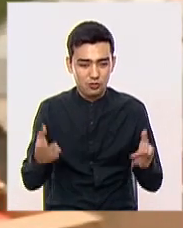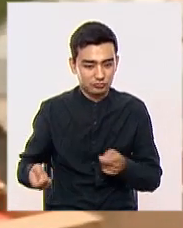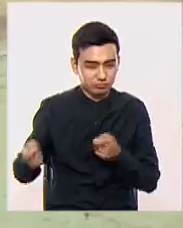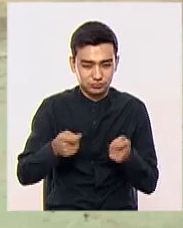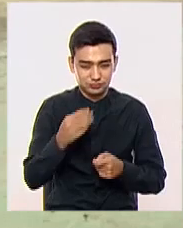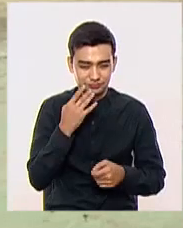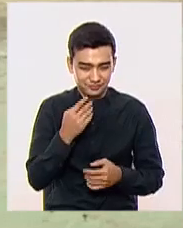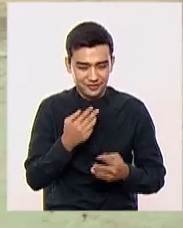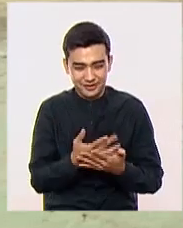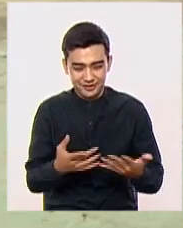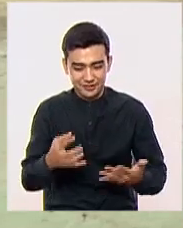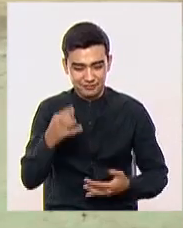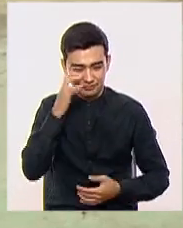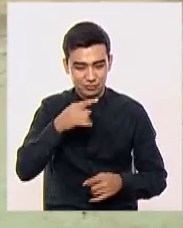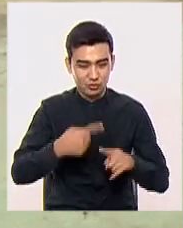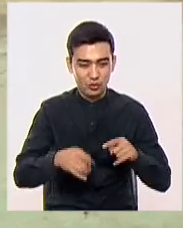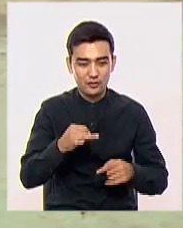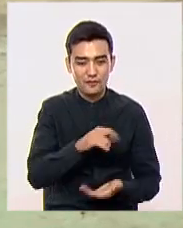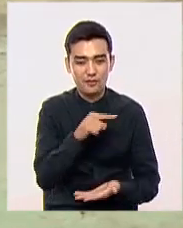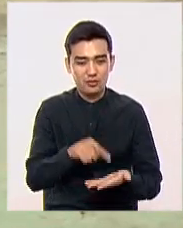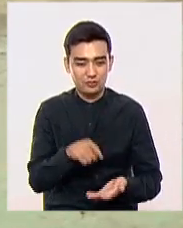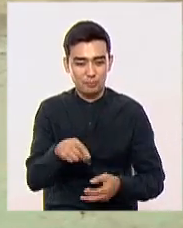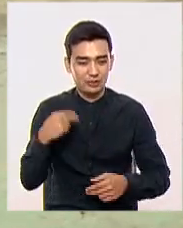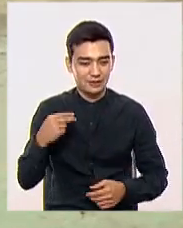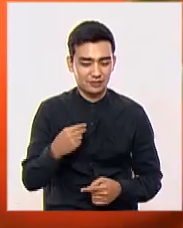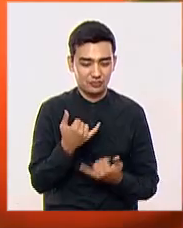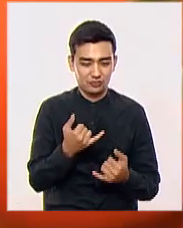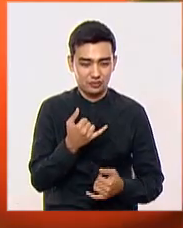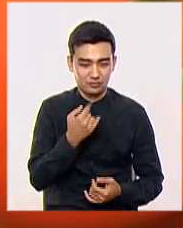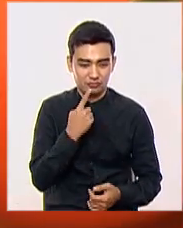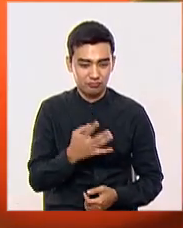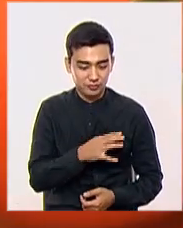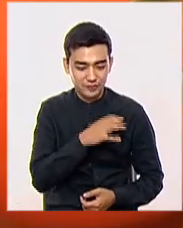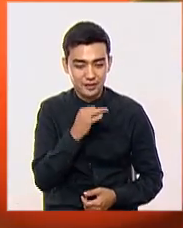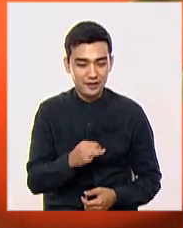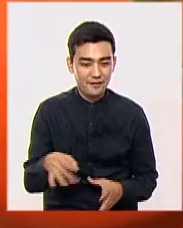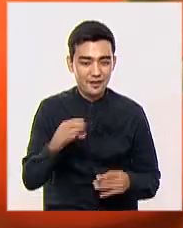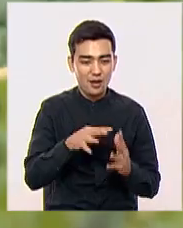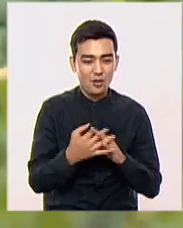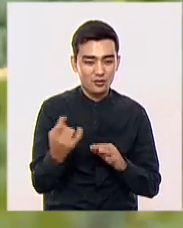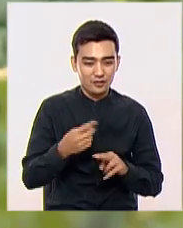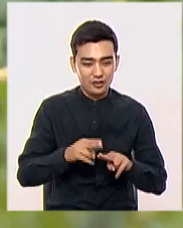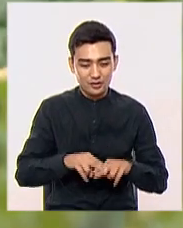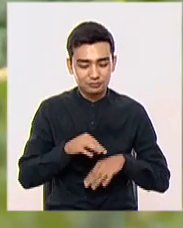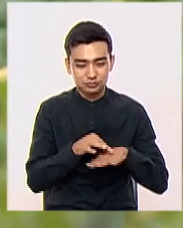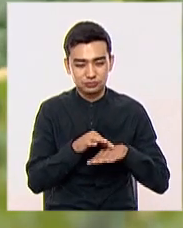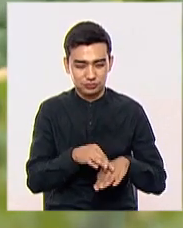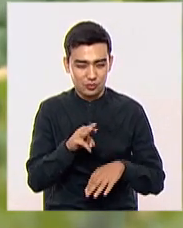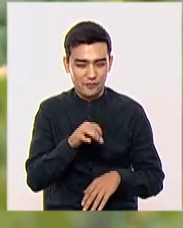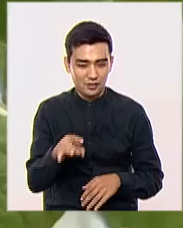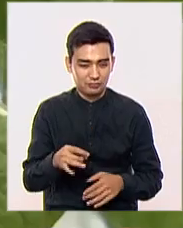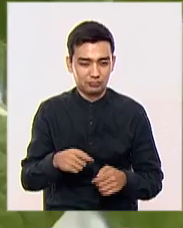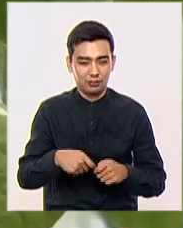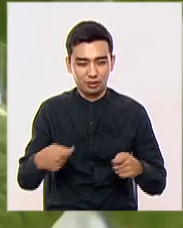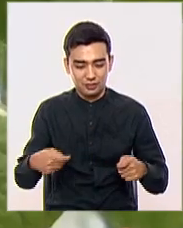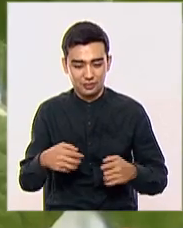продукции. Этот вопрос сегодня поднял президент. По его словам, сельхозпроизводители не могут обеспечить бесперебойную поставку товара. Не справляются с